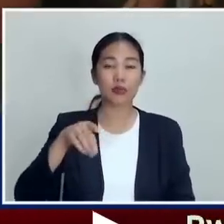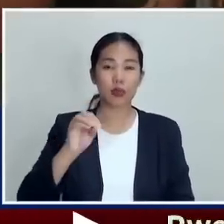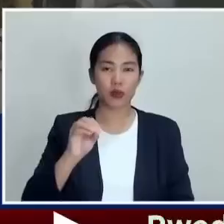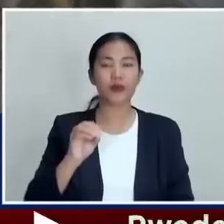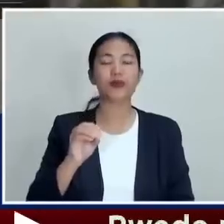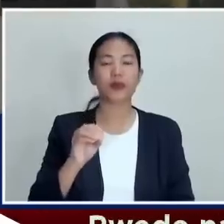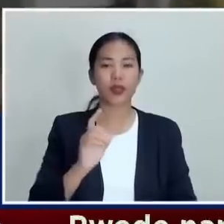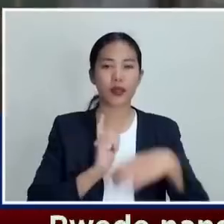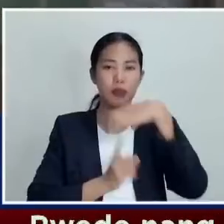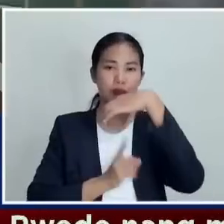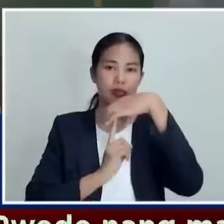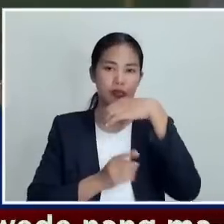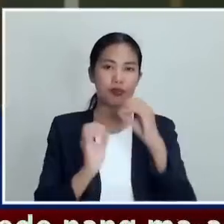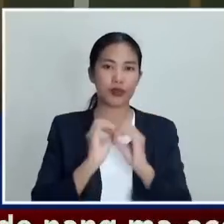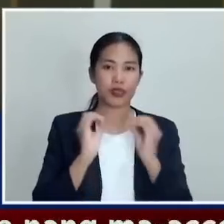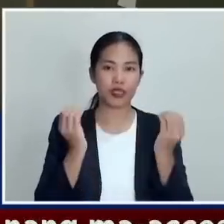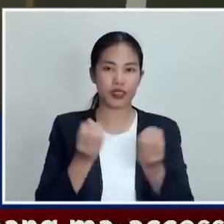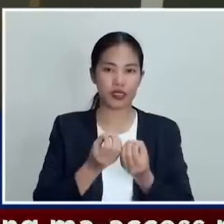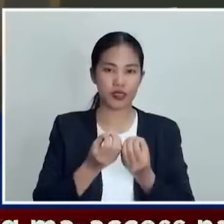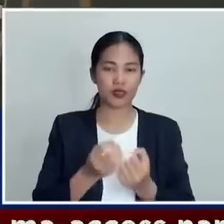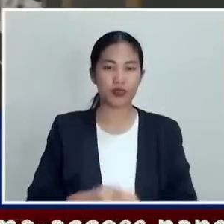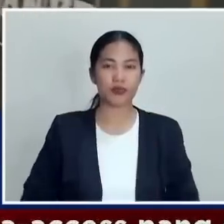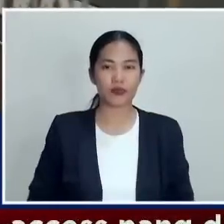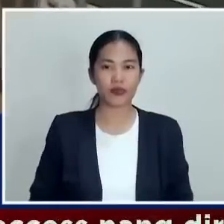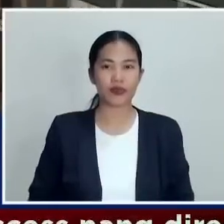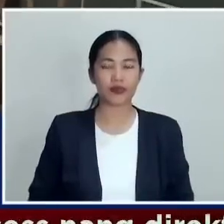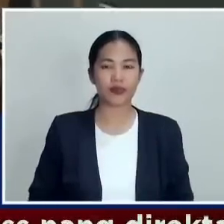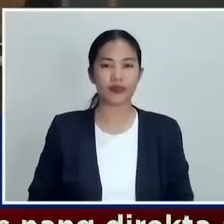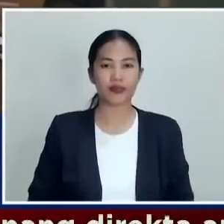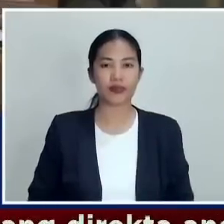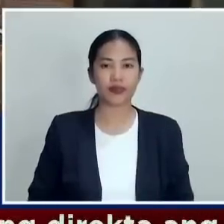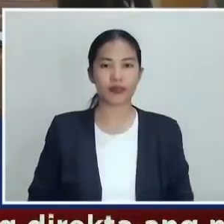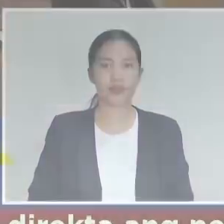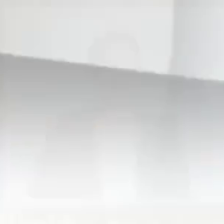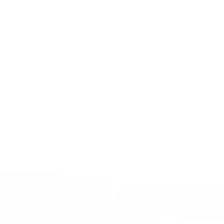Foundation. Jackie Pascual, ABS-CBN News.